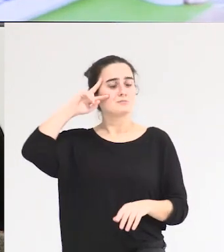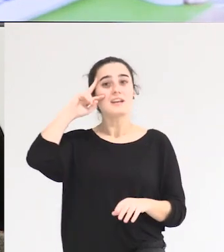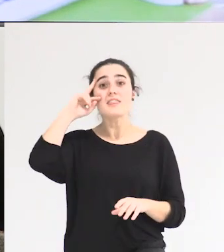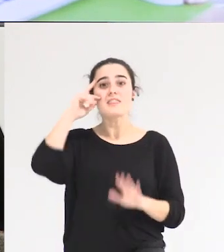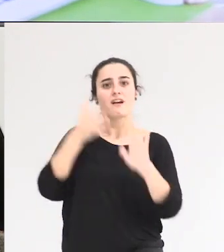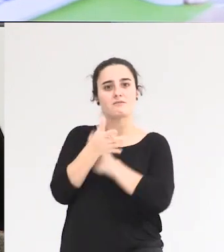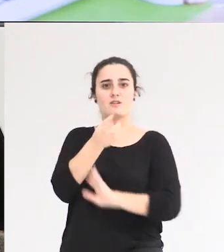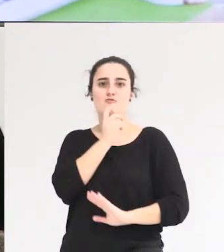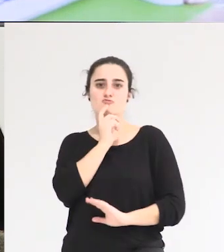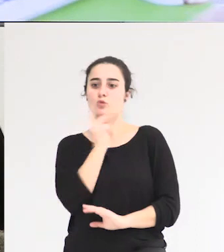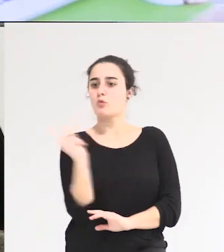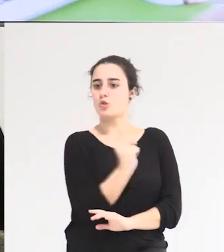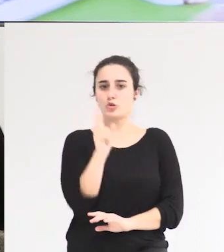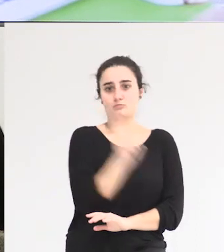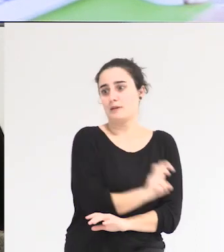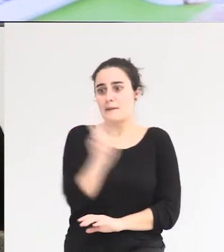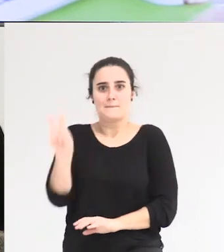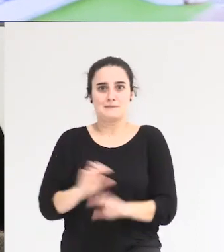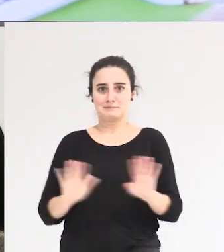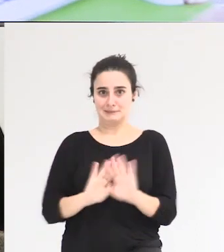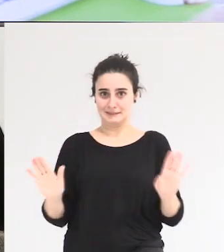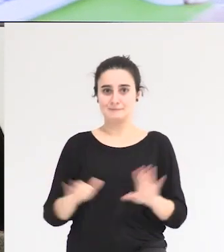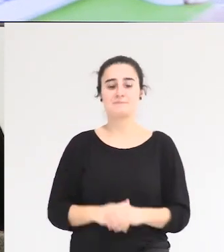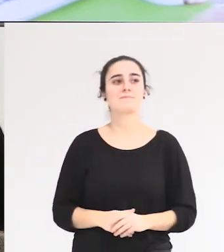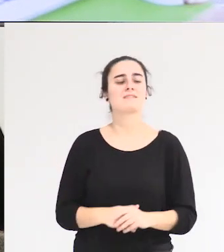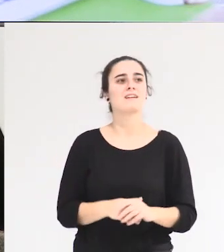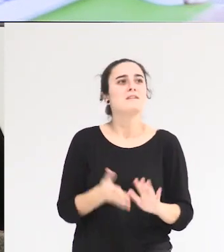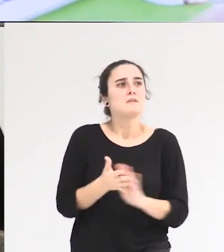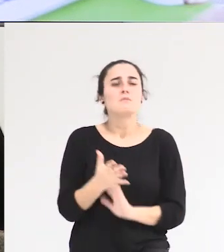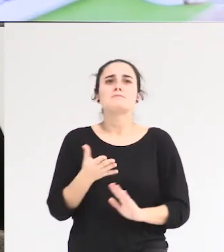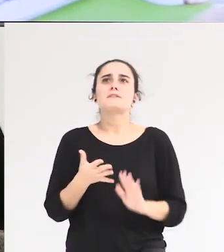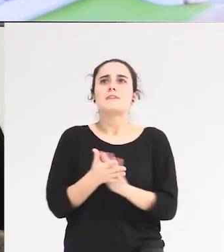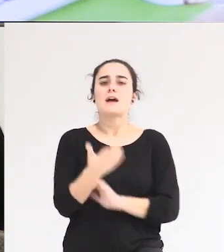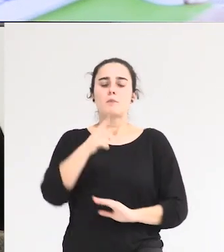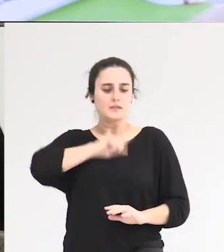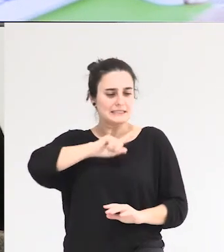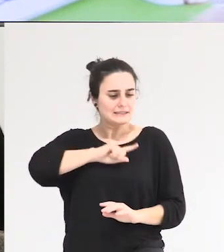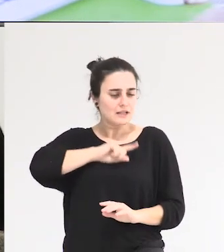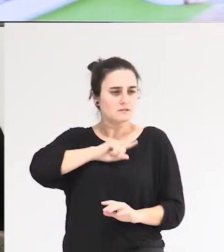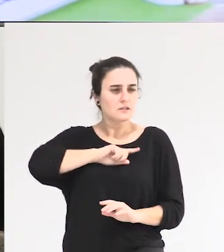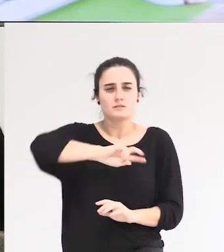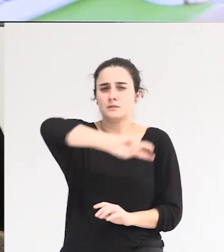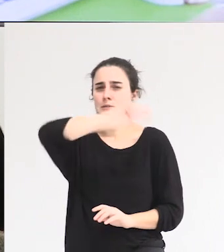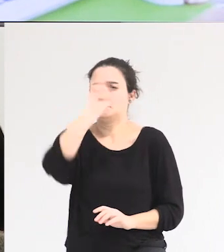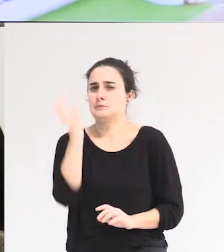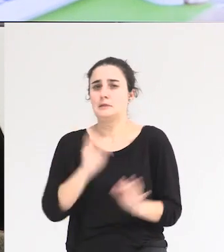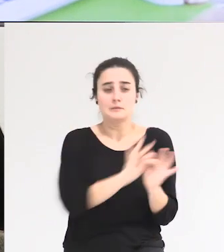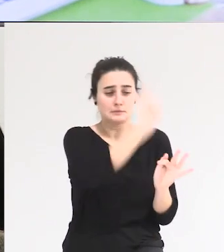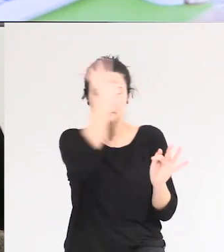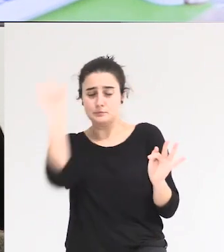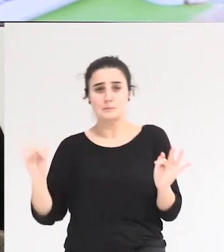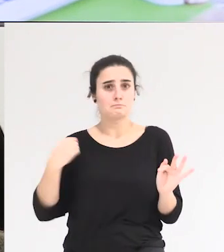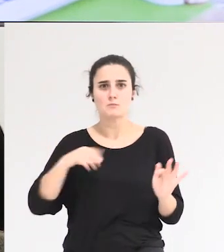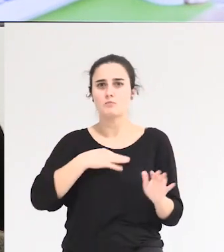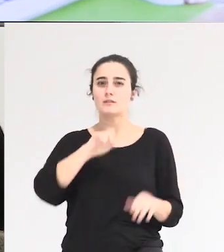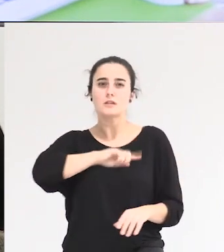da ambivalentziatik, ez da? Ambivalentziak esan nahi du gauza asko sentitu ditzakezula, egun berean, momentu berean, ez? Eta